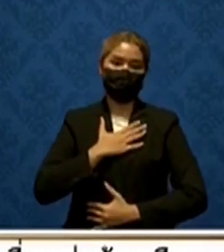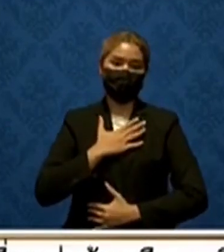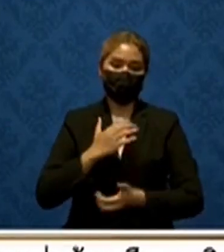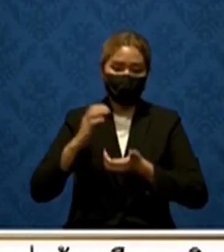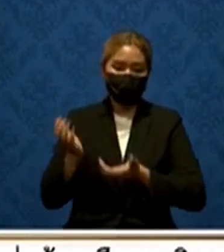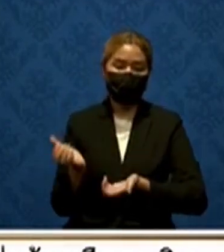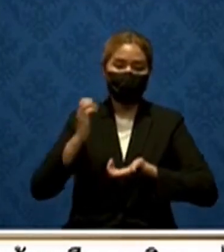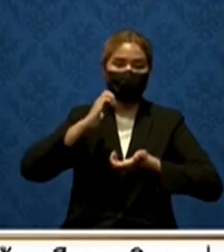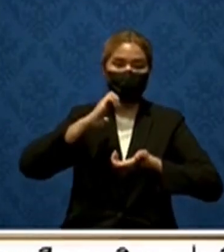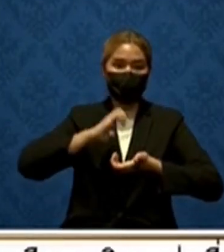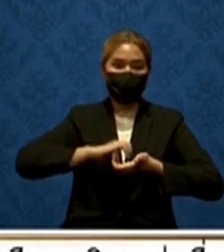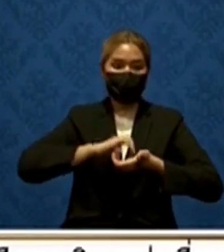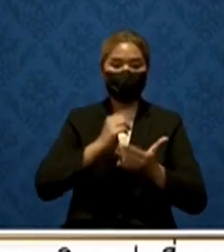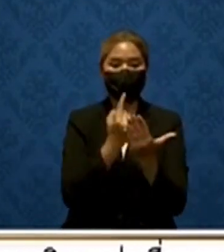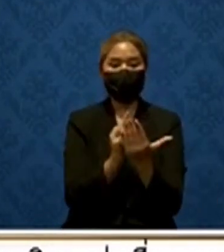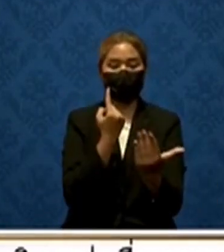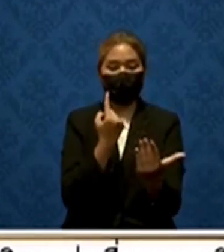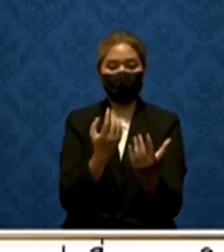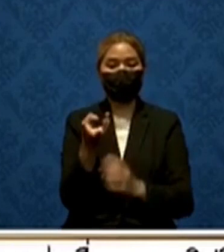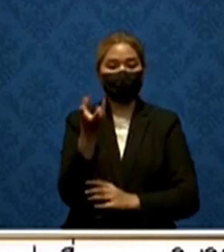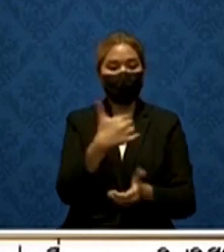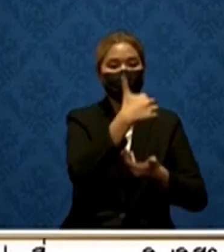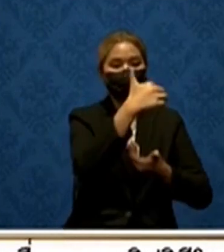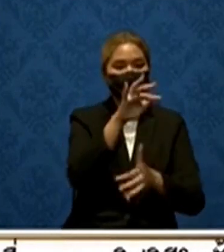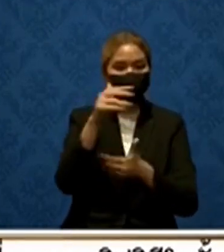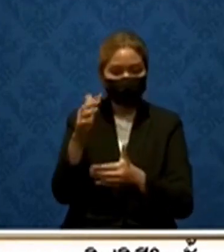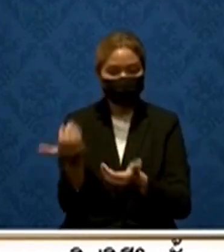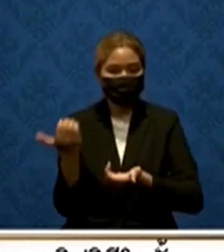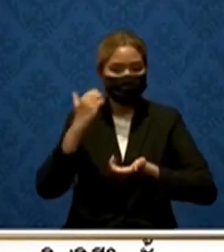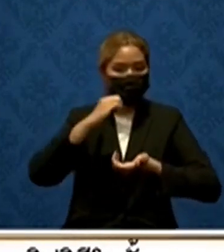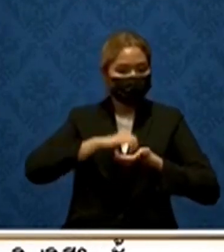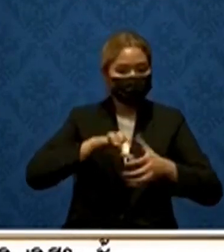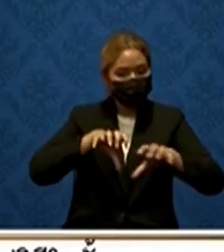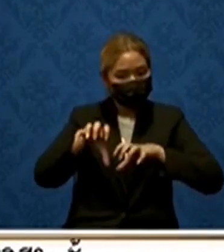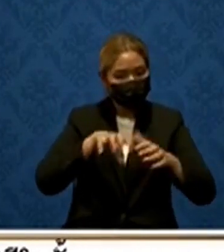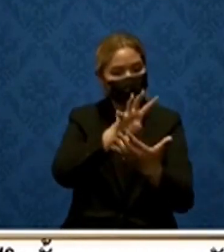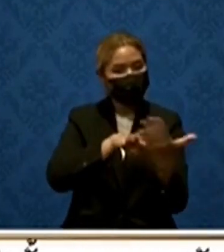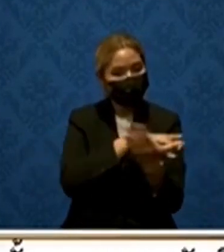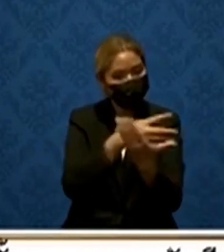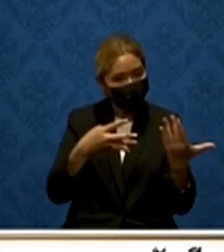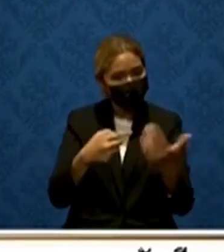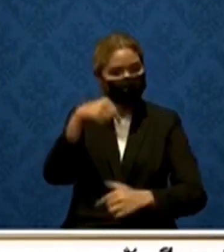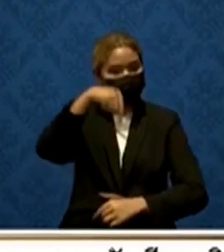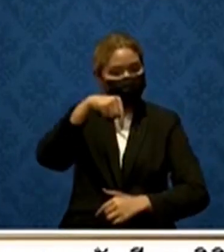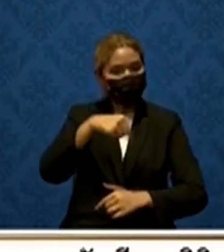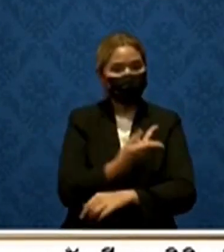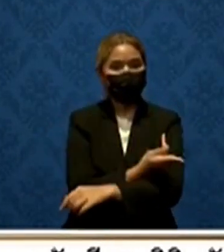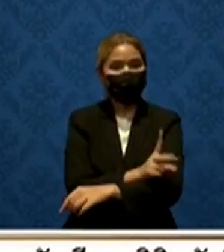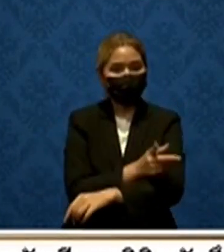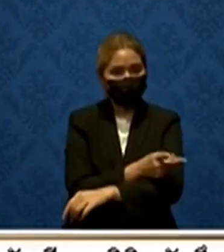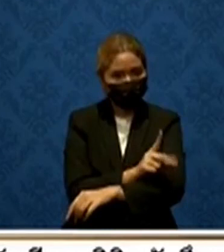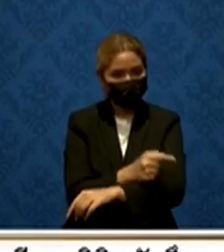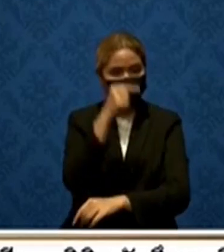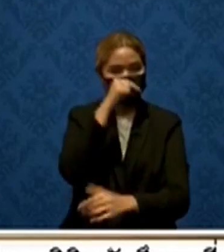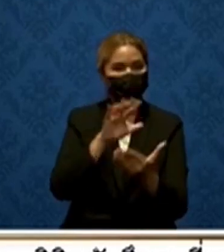ข้าวไทยและกสวมผลนิจะจับมือกันจัดในประเทศไยครัจัดที่ภูเก็ตวันที่ 15